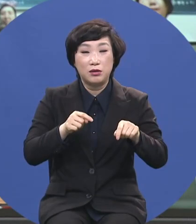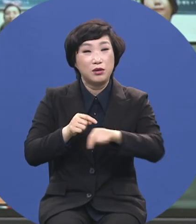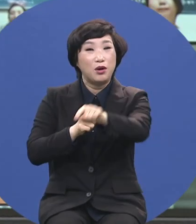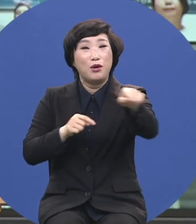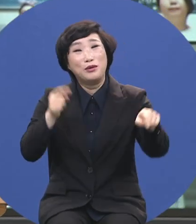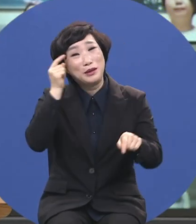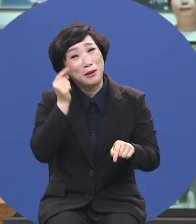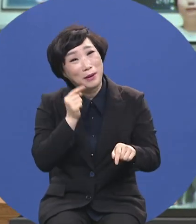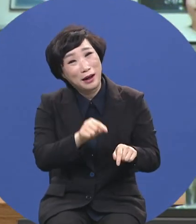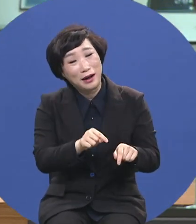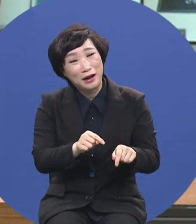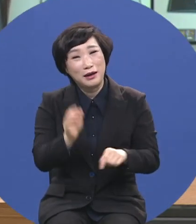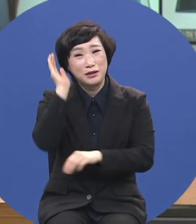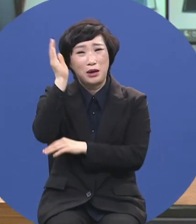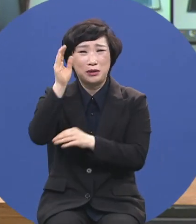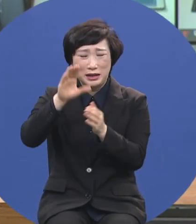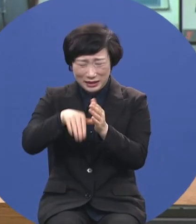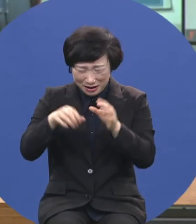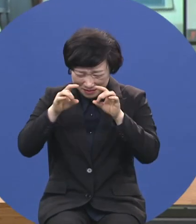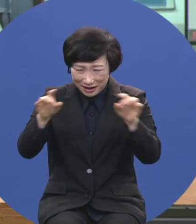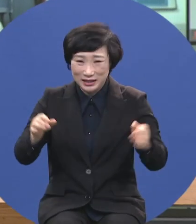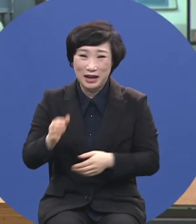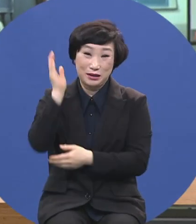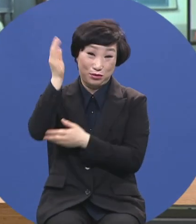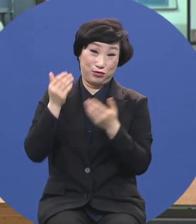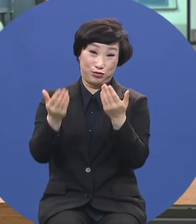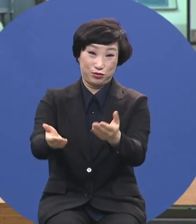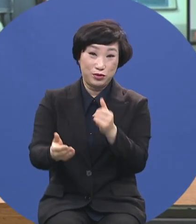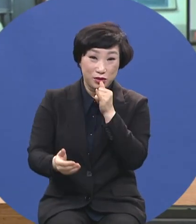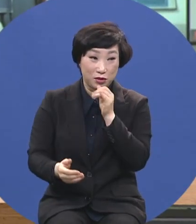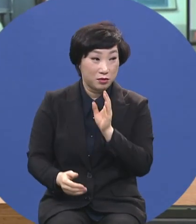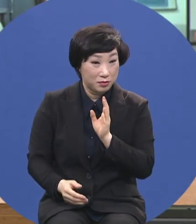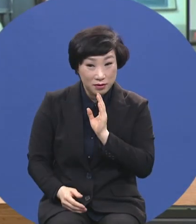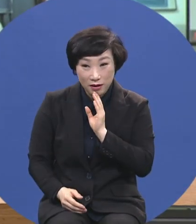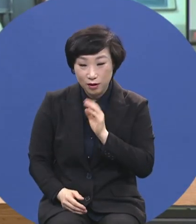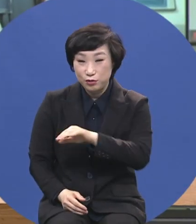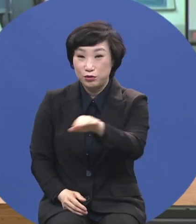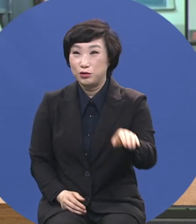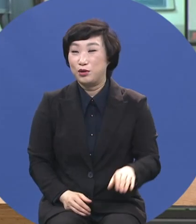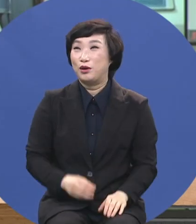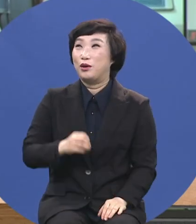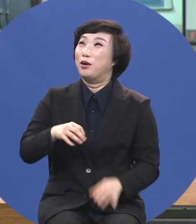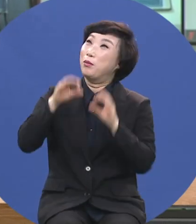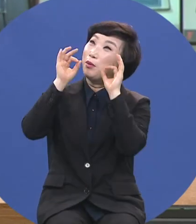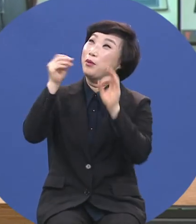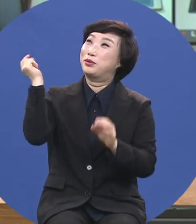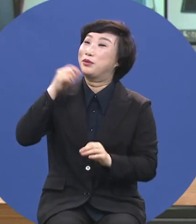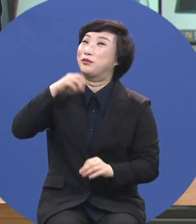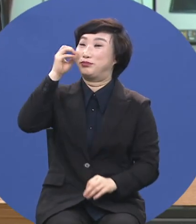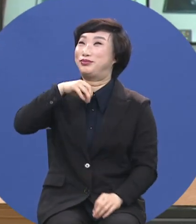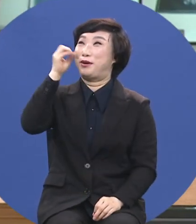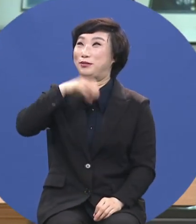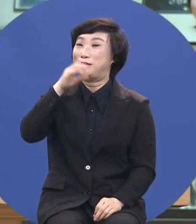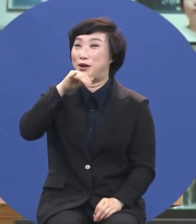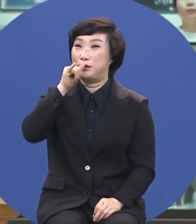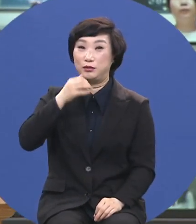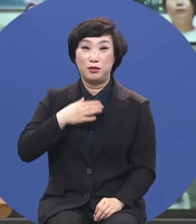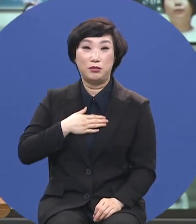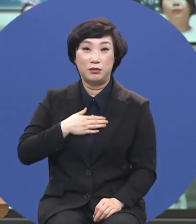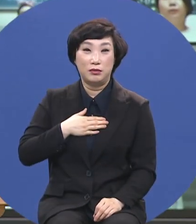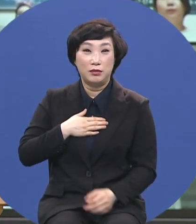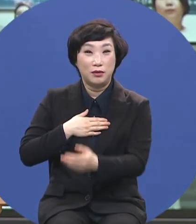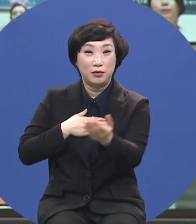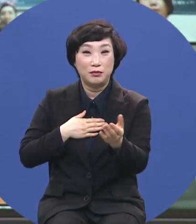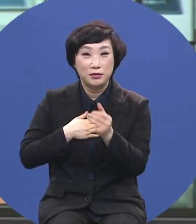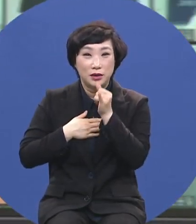자체를 설교할 때마다 하는 소리지만 우리는 그냥 밤낮 듣는 소리니까 그런가 보나